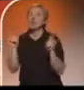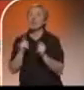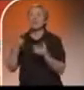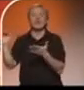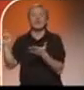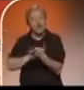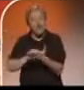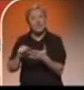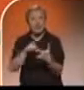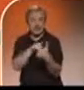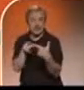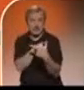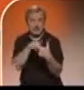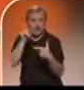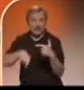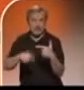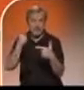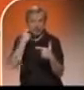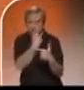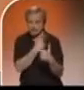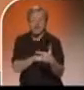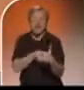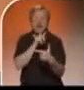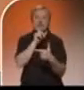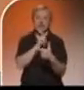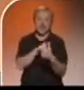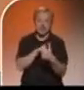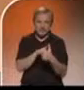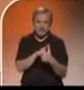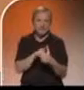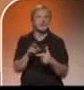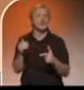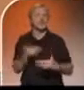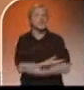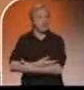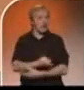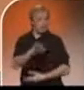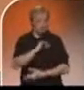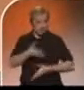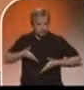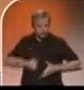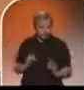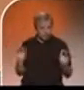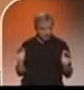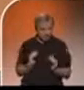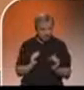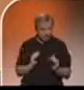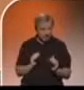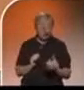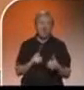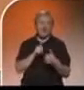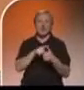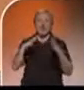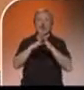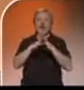dvě nejzákladnější vady, kterých se to týká. Nejzákladnější vada, která vzniká u nedonošených dětí v tom velmi malém věku,